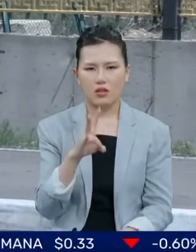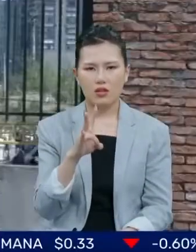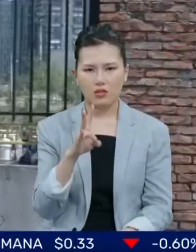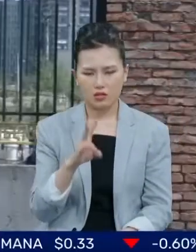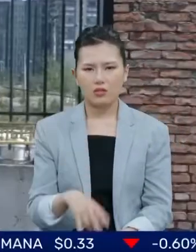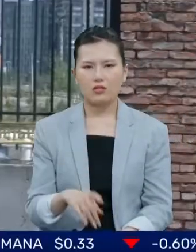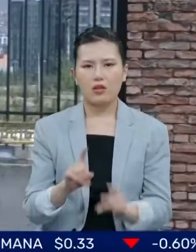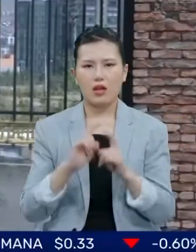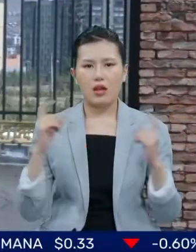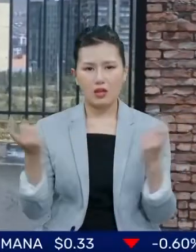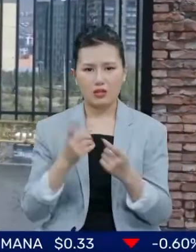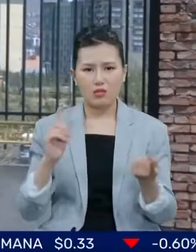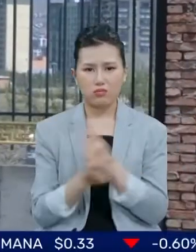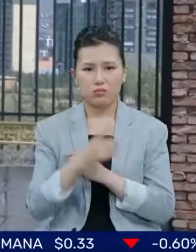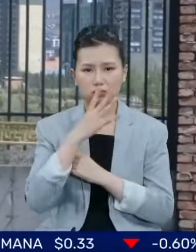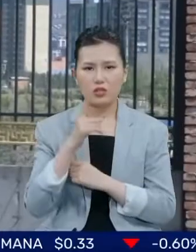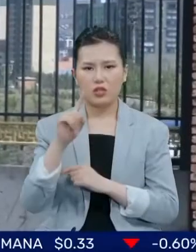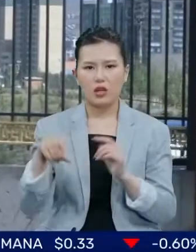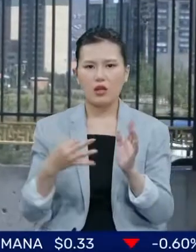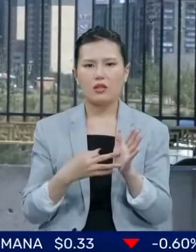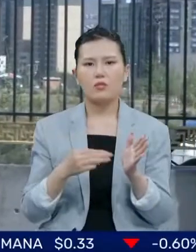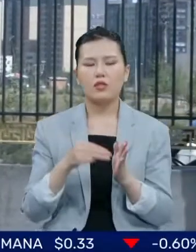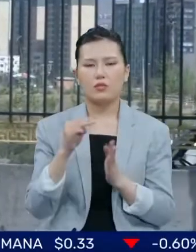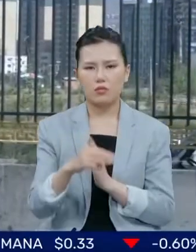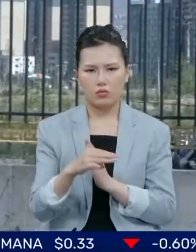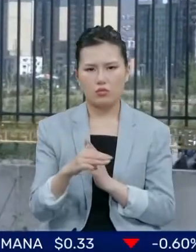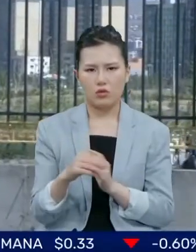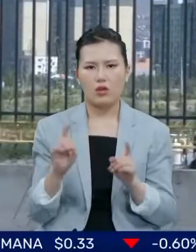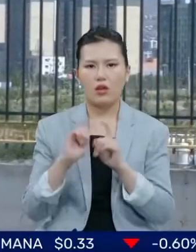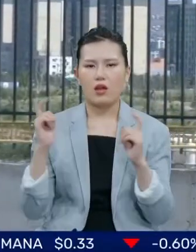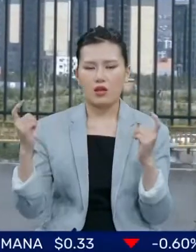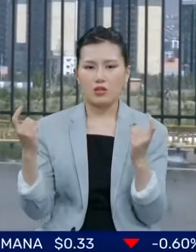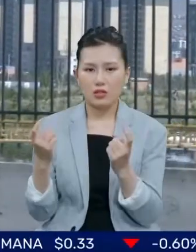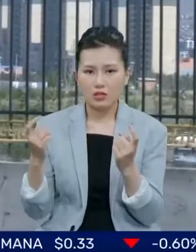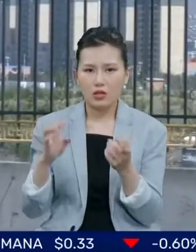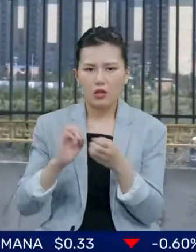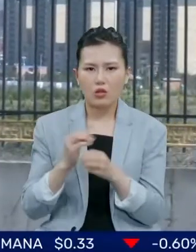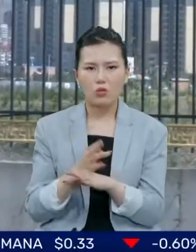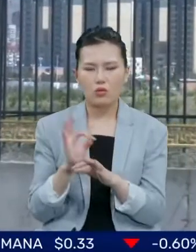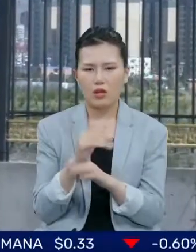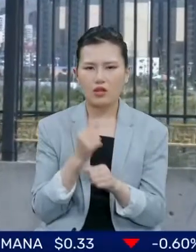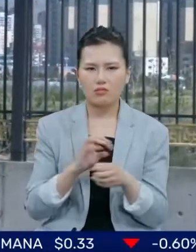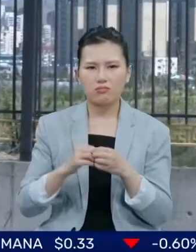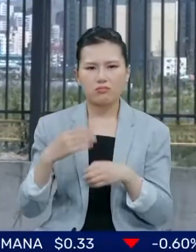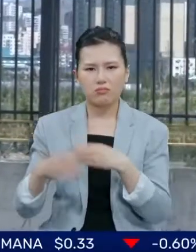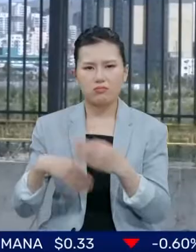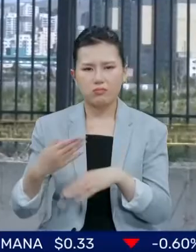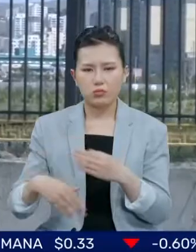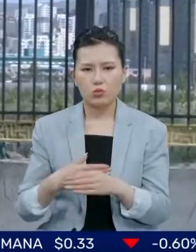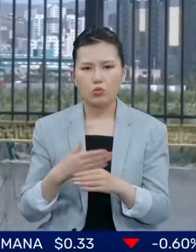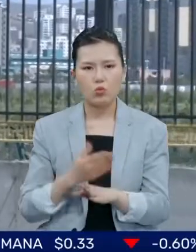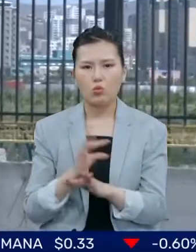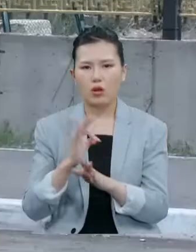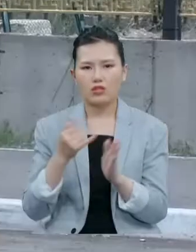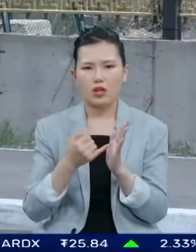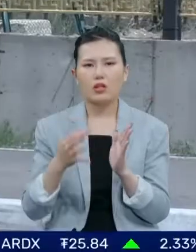төгрөгөөр хашаалахар болсон байгаа. За одоо бол яг хашаалалт бүтээн байгуулалтын ажил эд өрнөж байгаа. Буюу нийтдээ 65% нь бол хийж гүйцэтгэхэд бэлэн